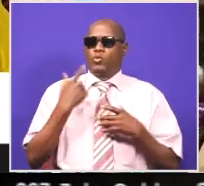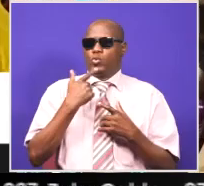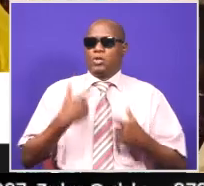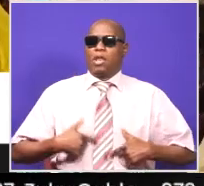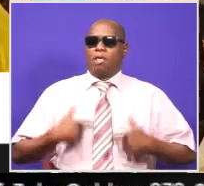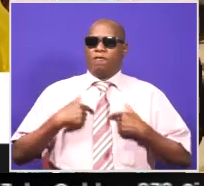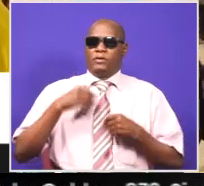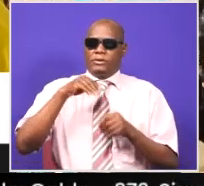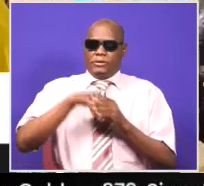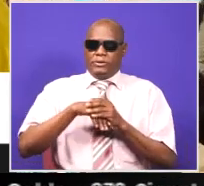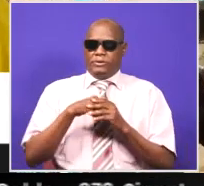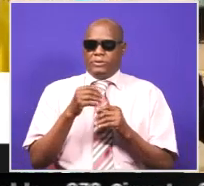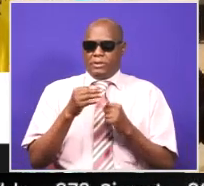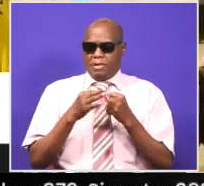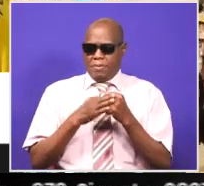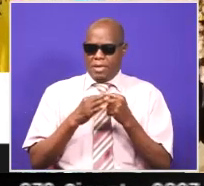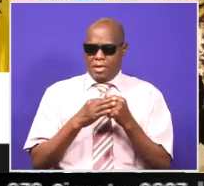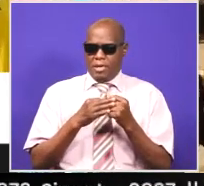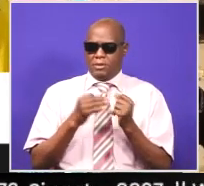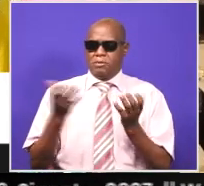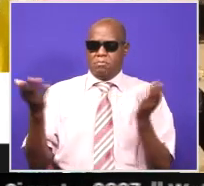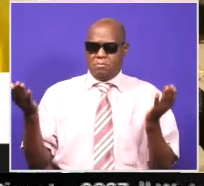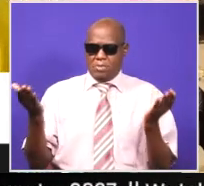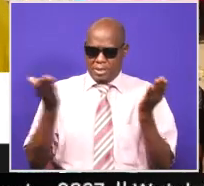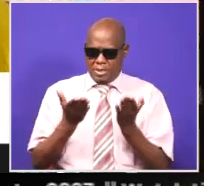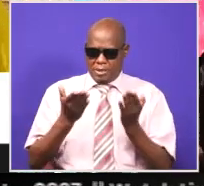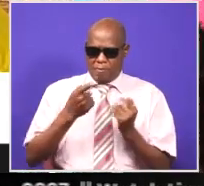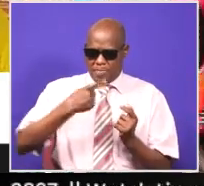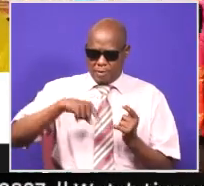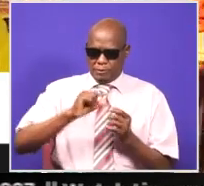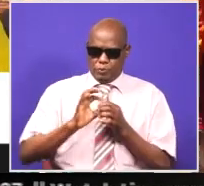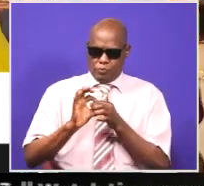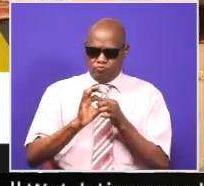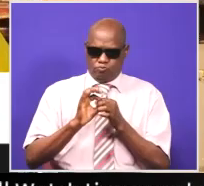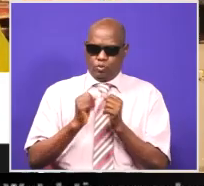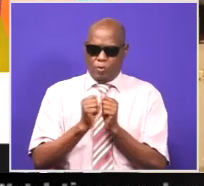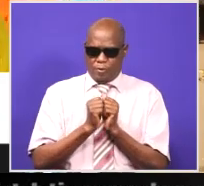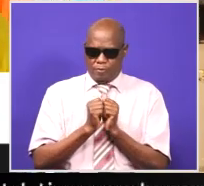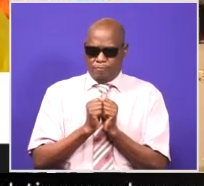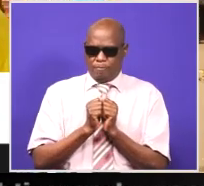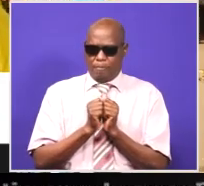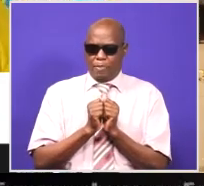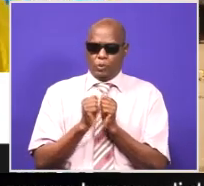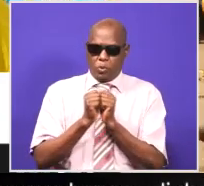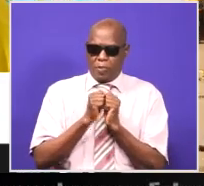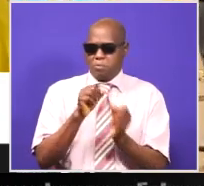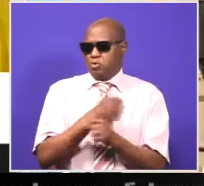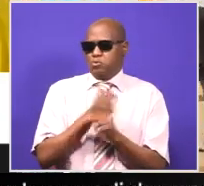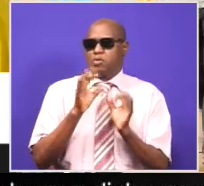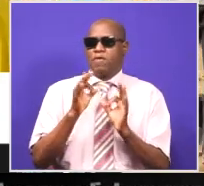na tukue na Kenya inatuleta pamoja, na tuwezi kukua pamoja kama tuna amani.